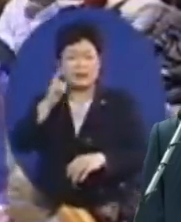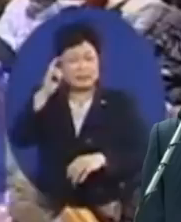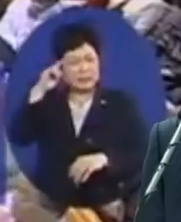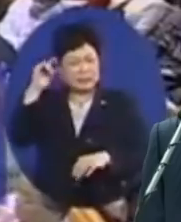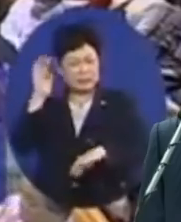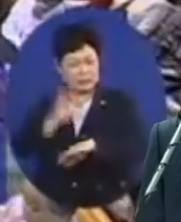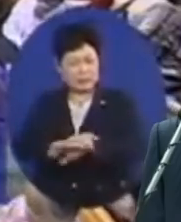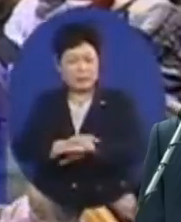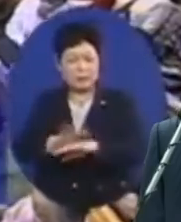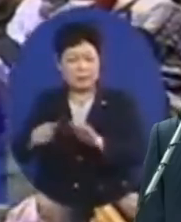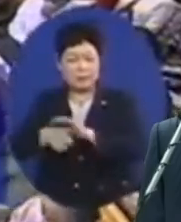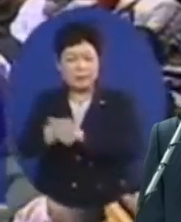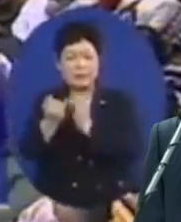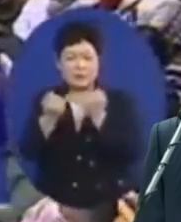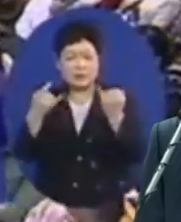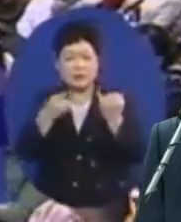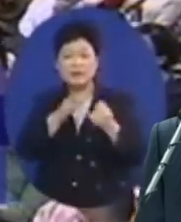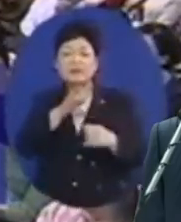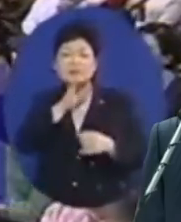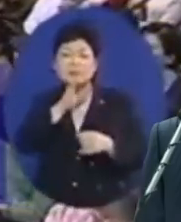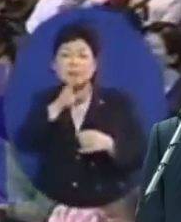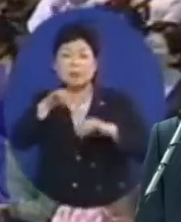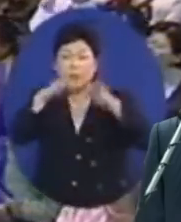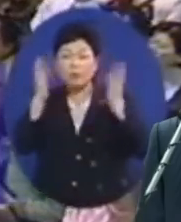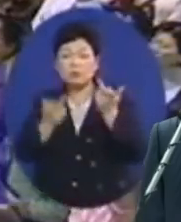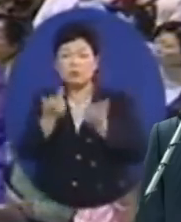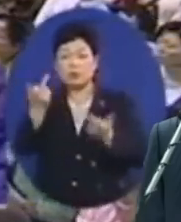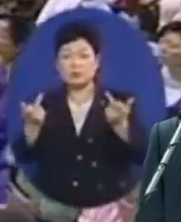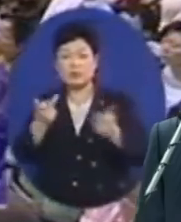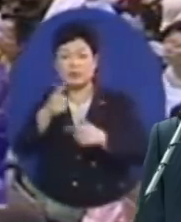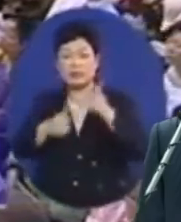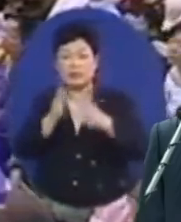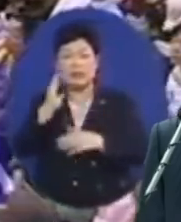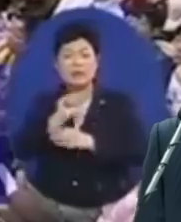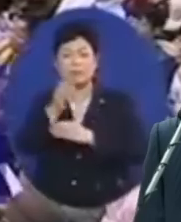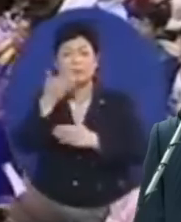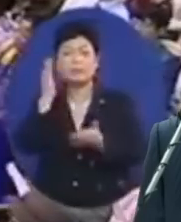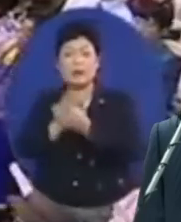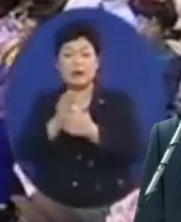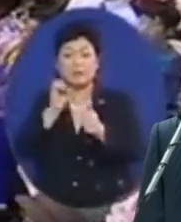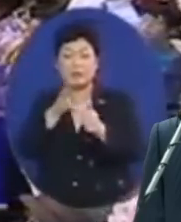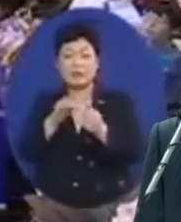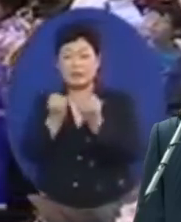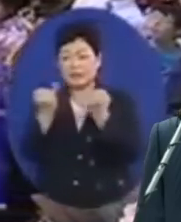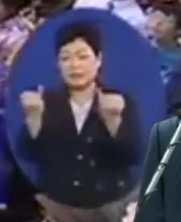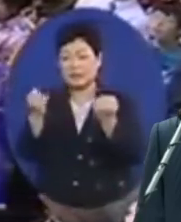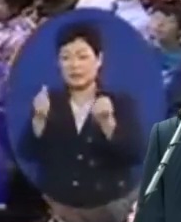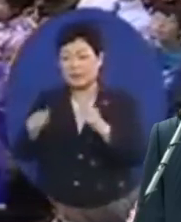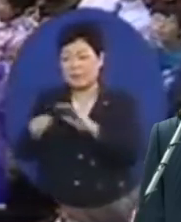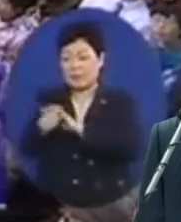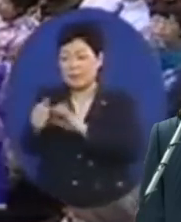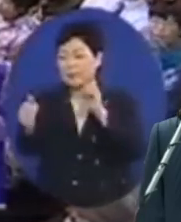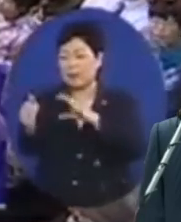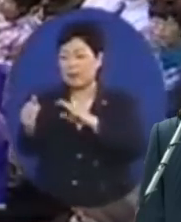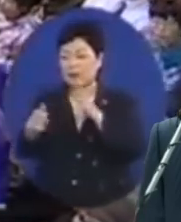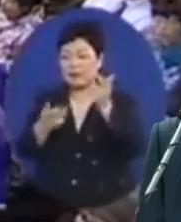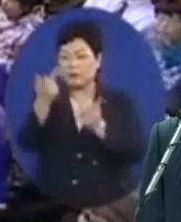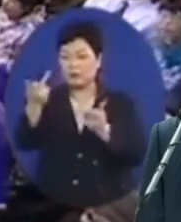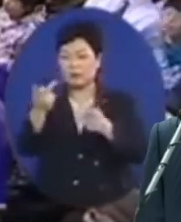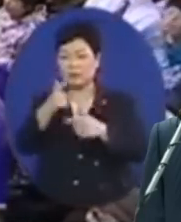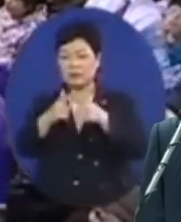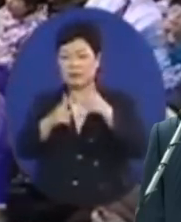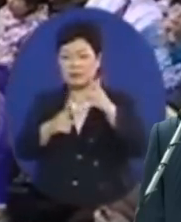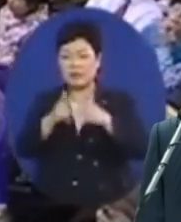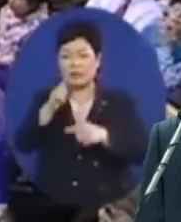이르되 하나님이 참으로 너희에게 동산 모든 나무의 열매를 먹지 말라 하시더냐. 여자가 뱀에게 말하되 동산 나무의 열매를